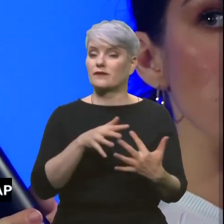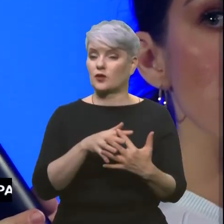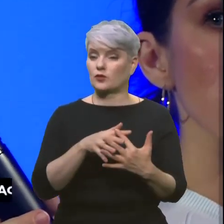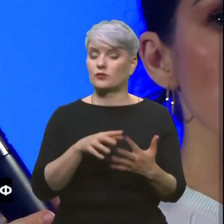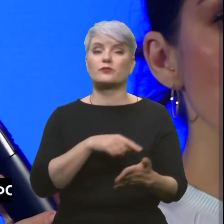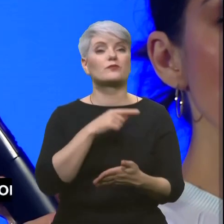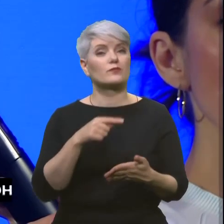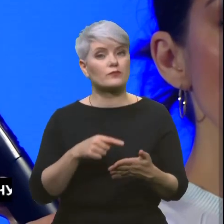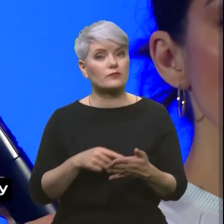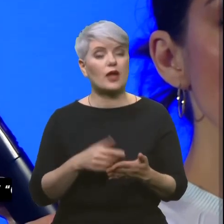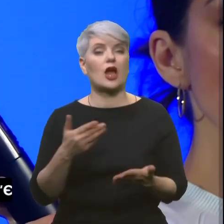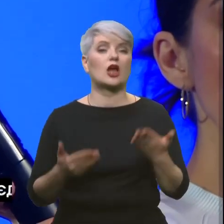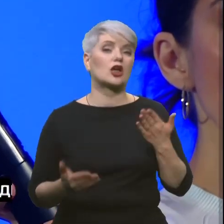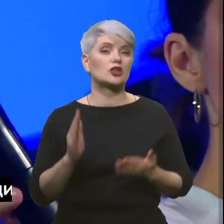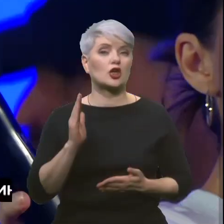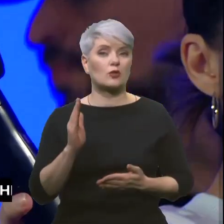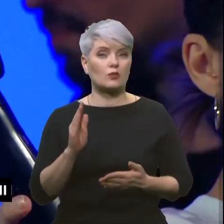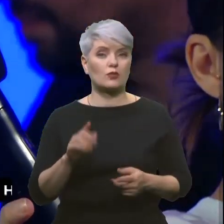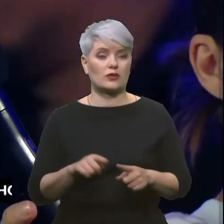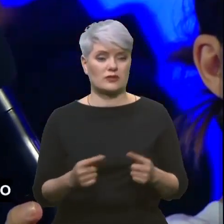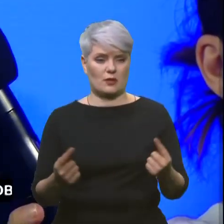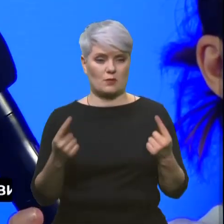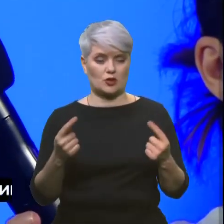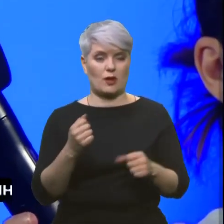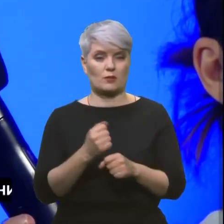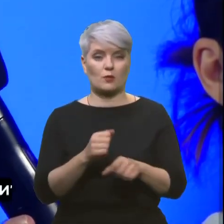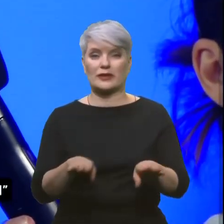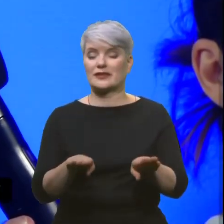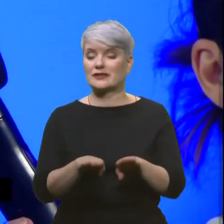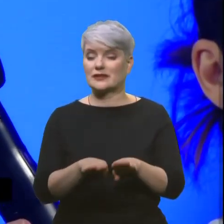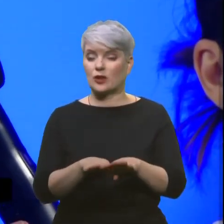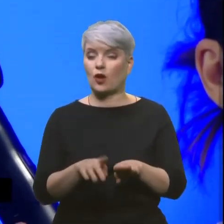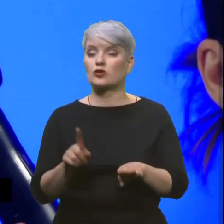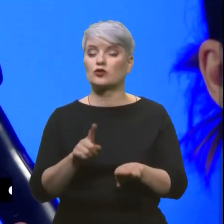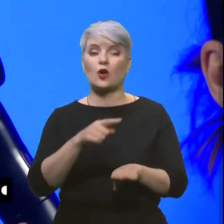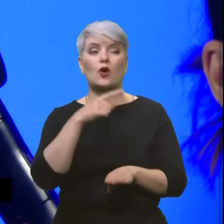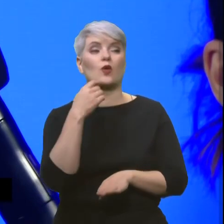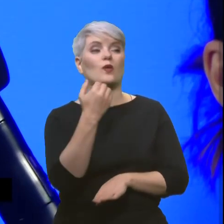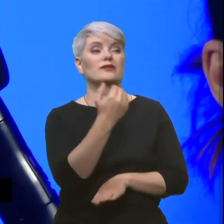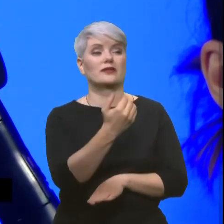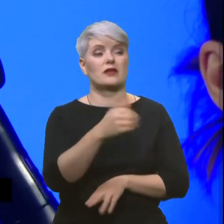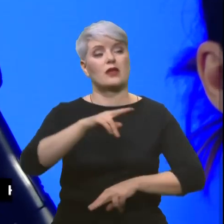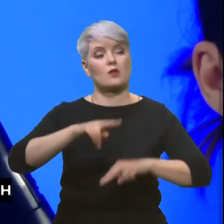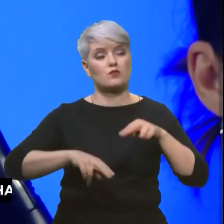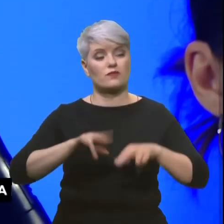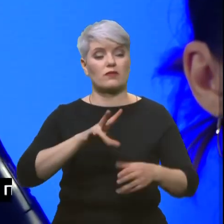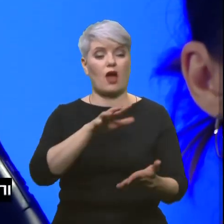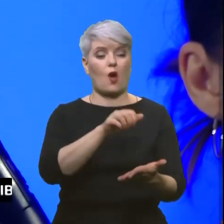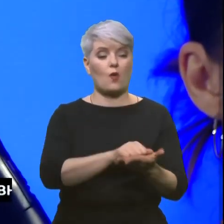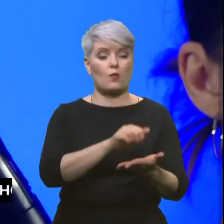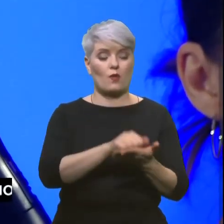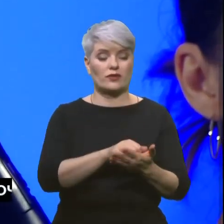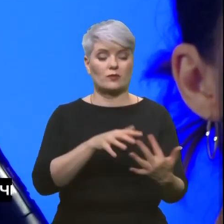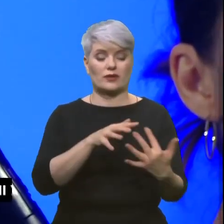буде масштаб цієї роботи схожий на те, що росіяни будували на окупованому боці лінії фронту? І чому